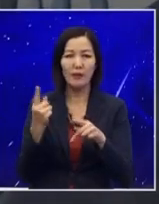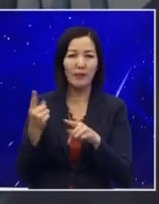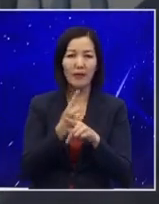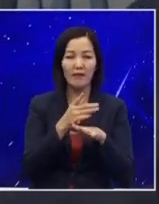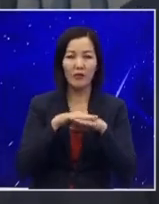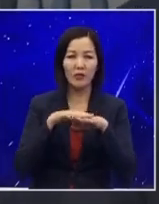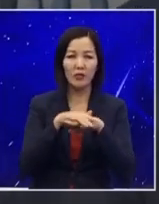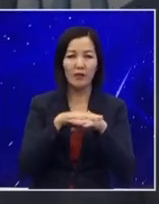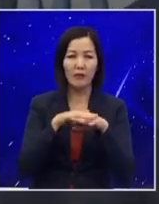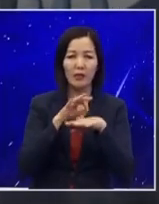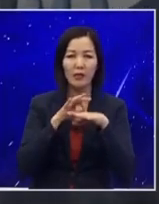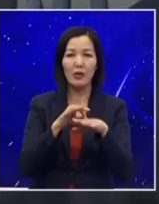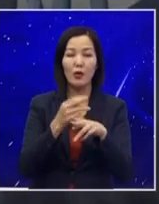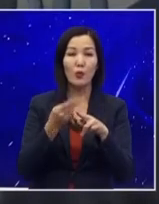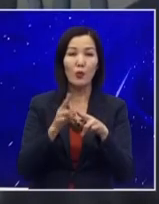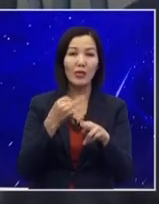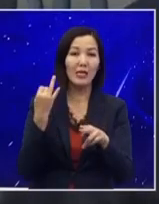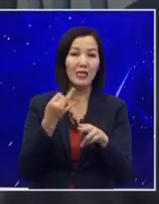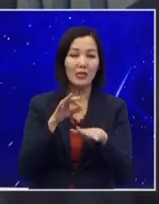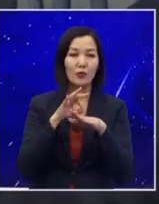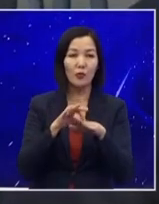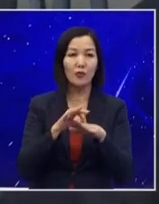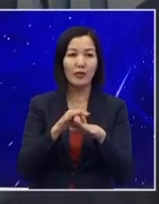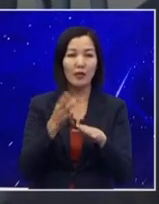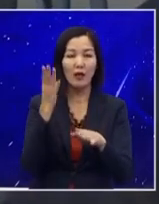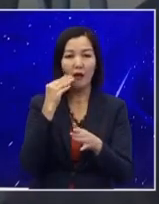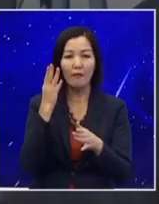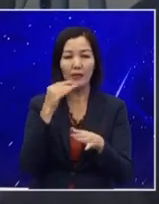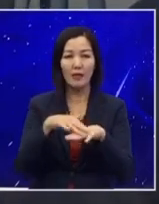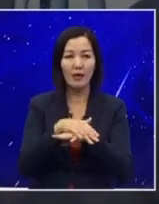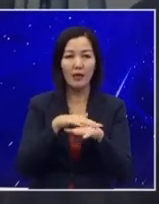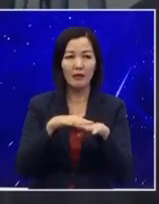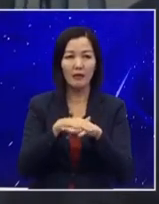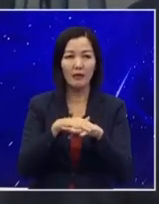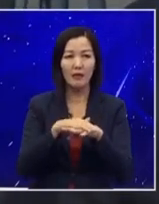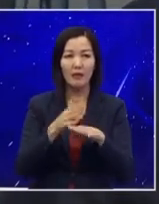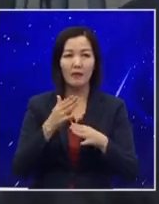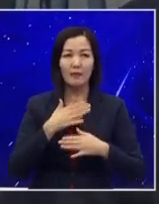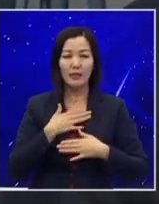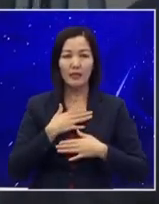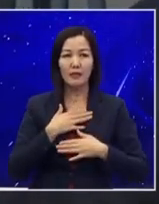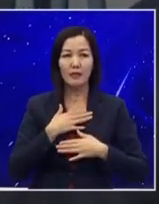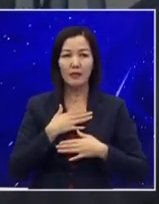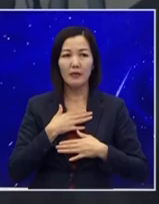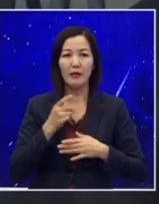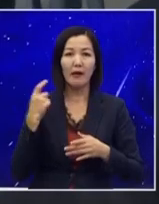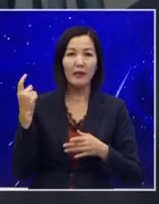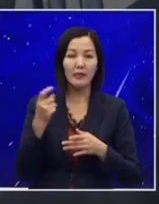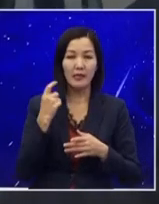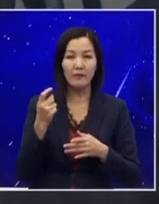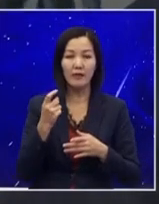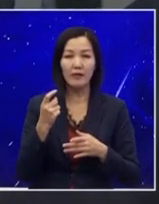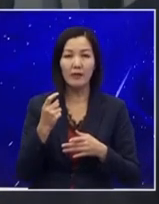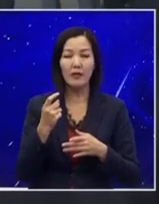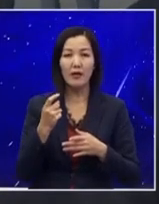жәрменке өте қызықты болып отыр. Үлкен алматылықтар біздің өнімімізді өте жақсы біледі, жақсы